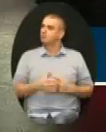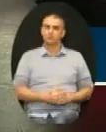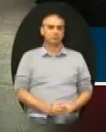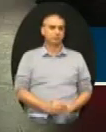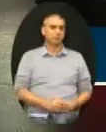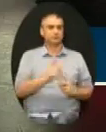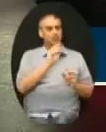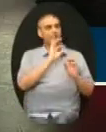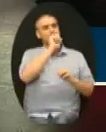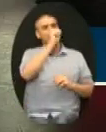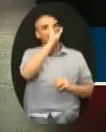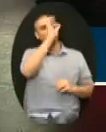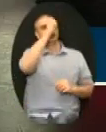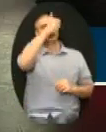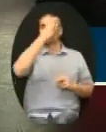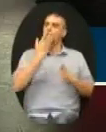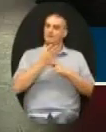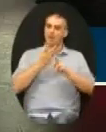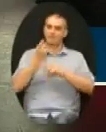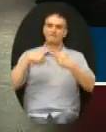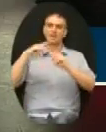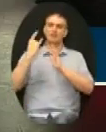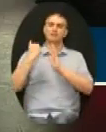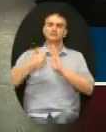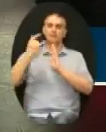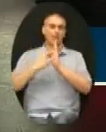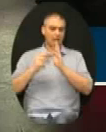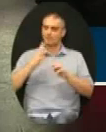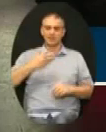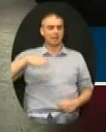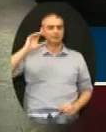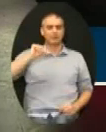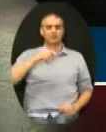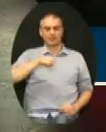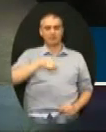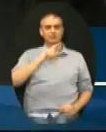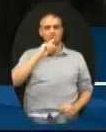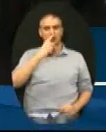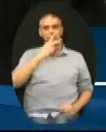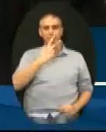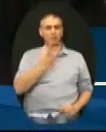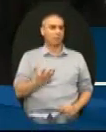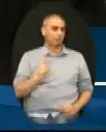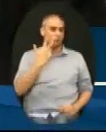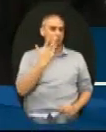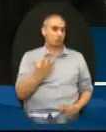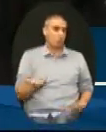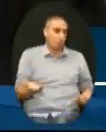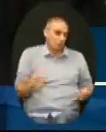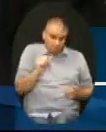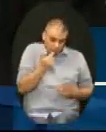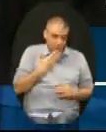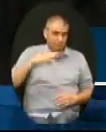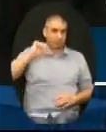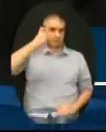הסנונית שבה... מצוין. עבר בוועדת שרים לענייני חקיקה. מתי הוא עובר בכנסת, קריאה שנייה או שלישית? זה קודם שזה יבוא